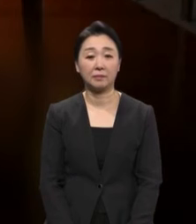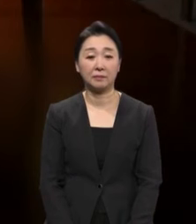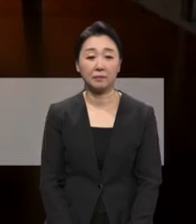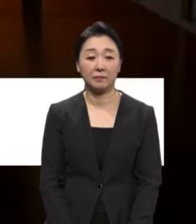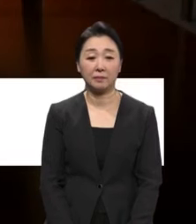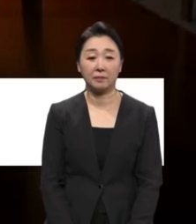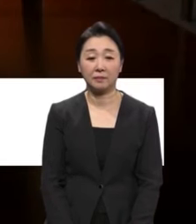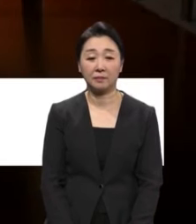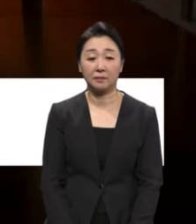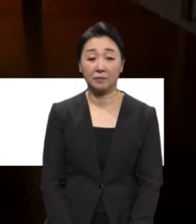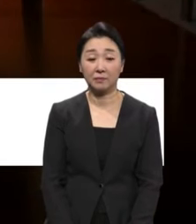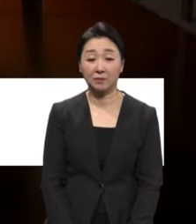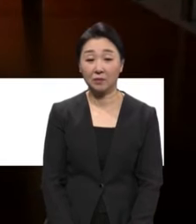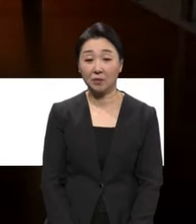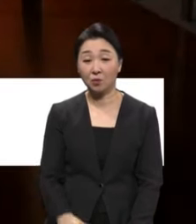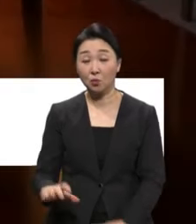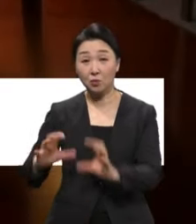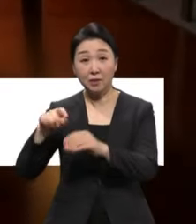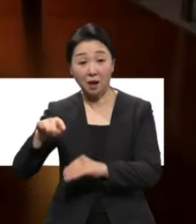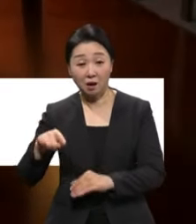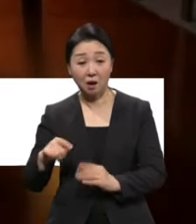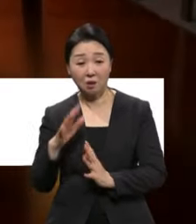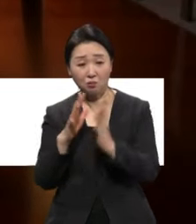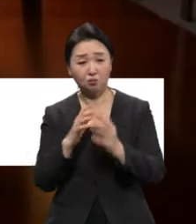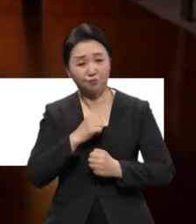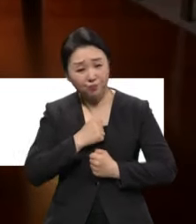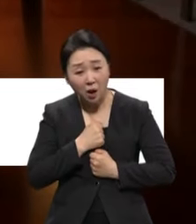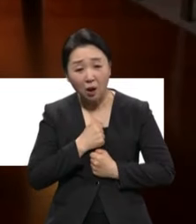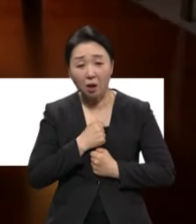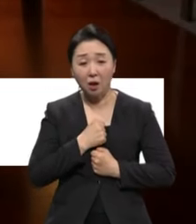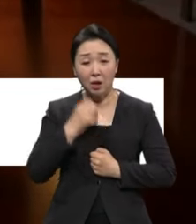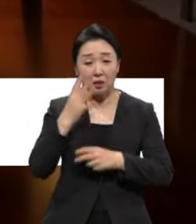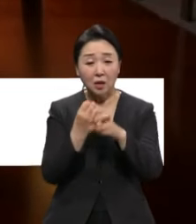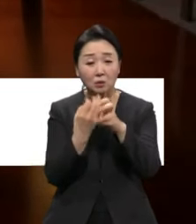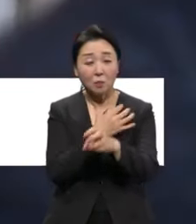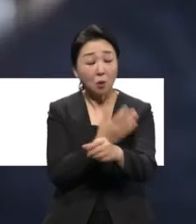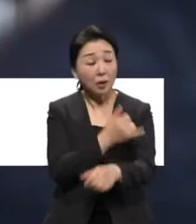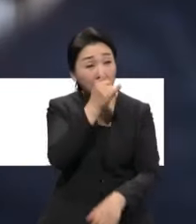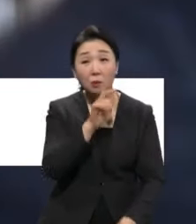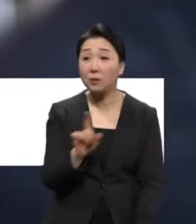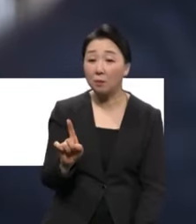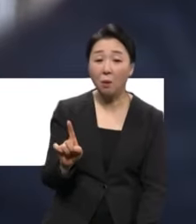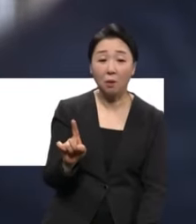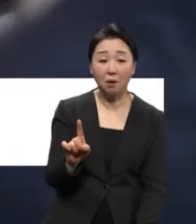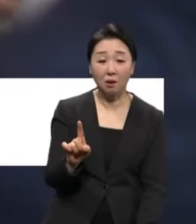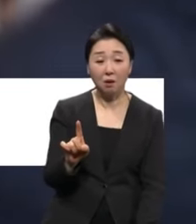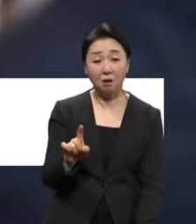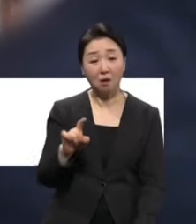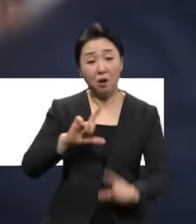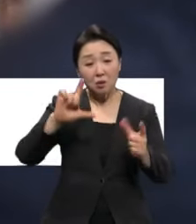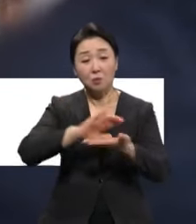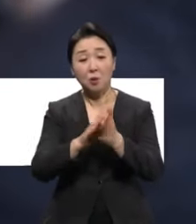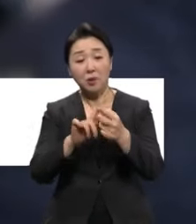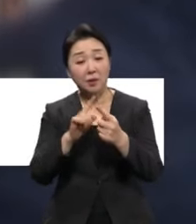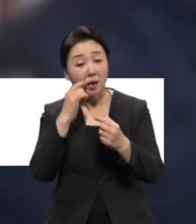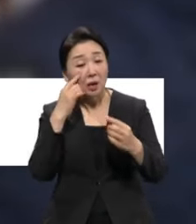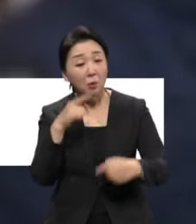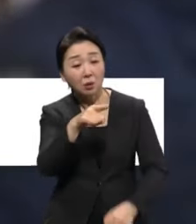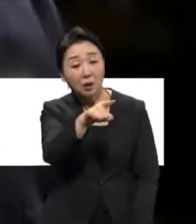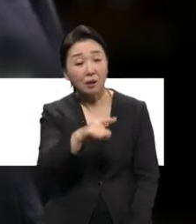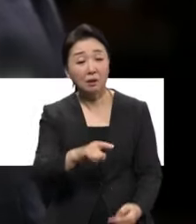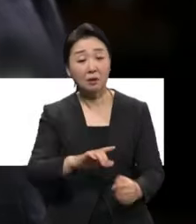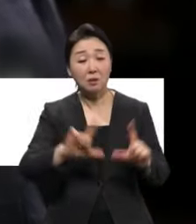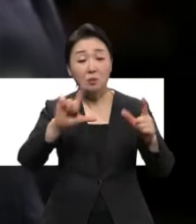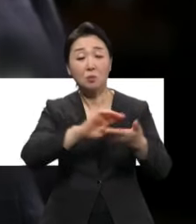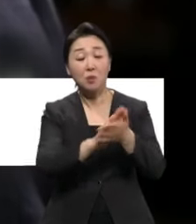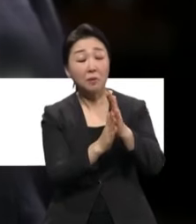We have kept alive a forest that we have kept alive. Does that give you the right? Does that give you the right to release all of this carbon? Does that